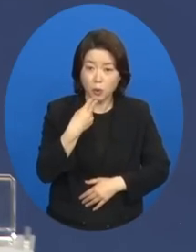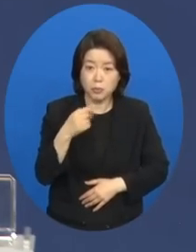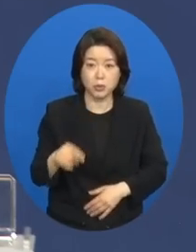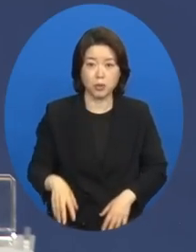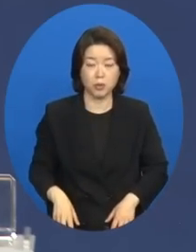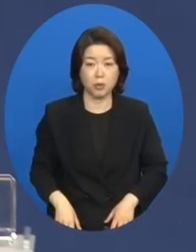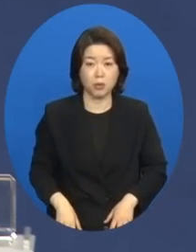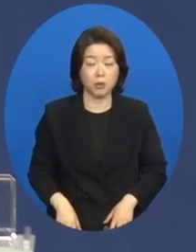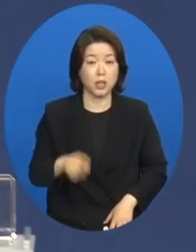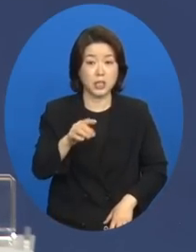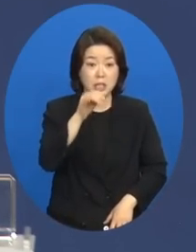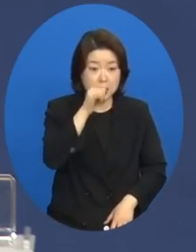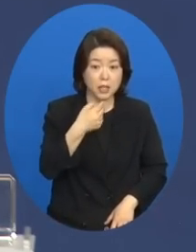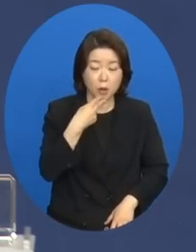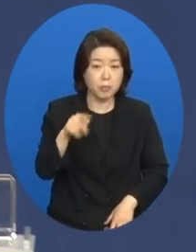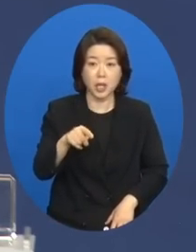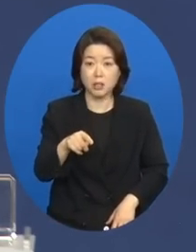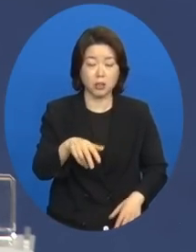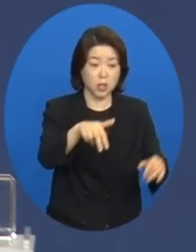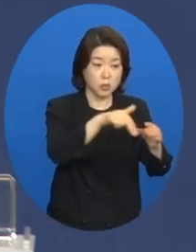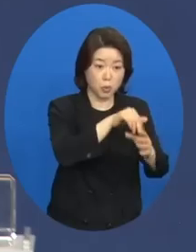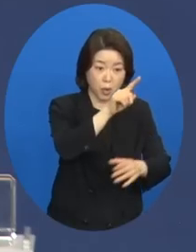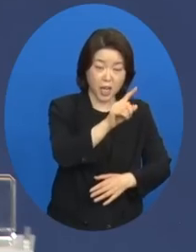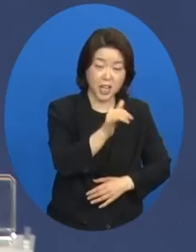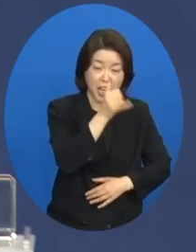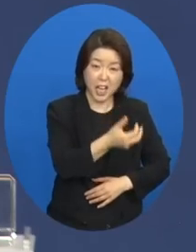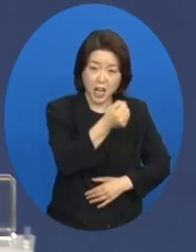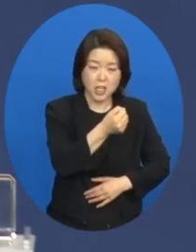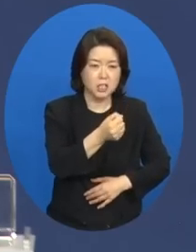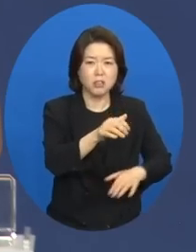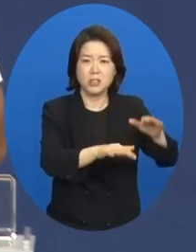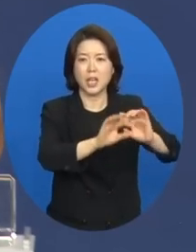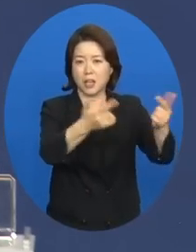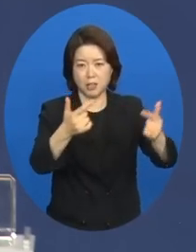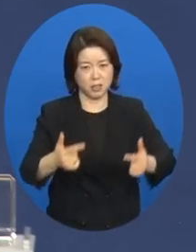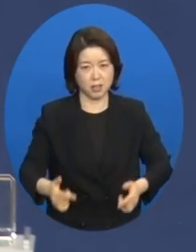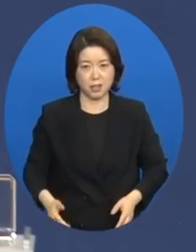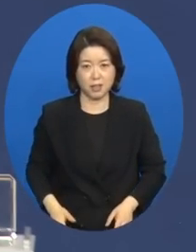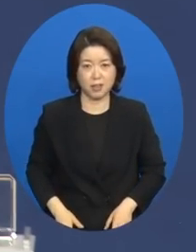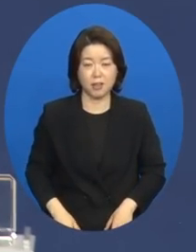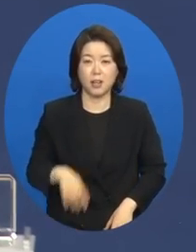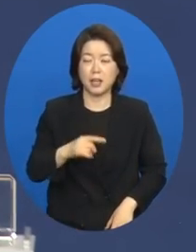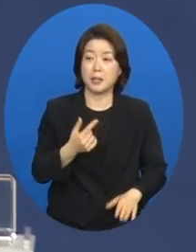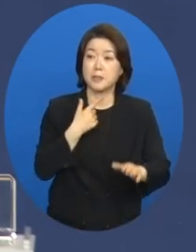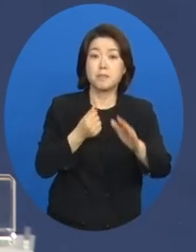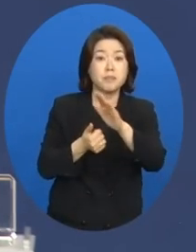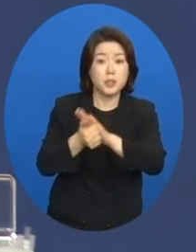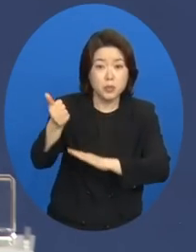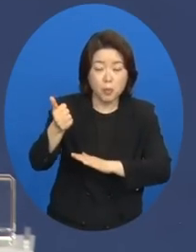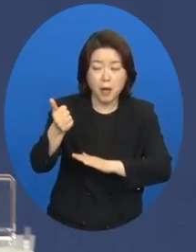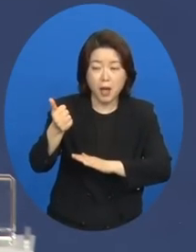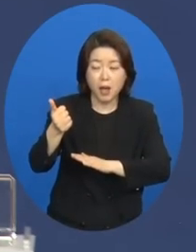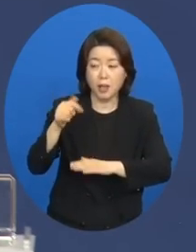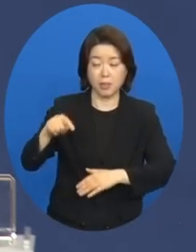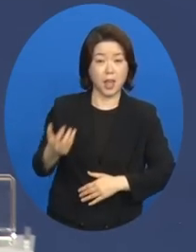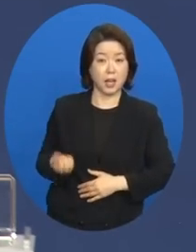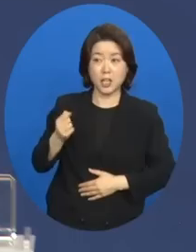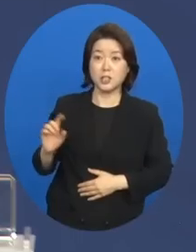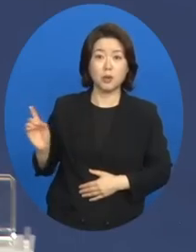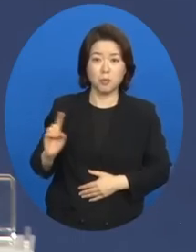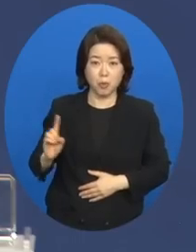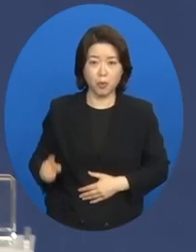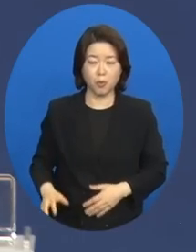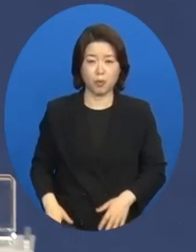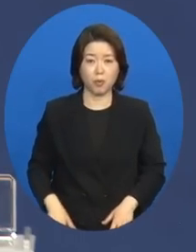없다는 얘기는 어디 종교 하나 가졌다 안 갔다 이런 말 아니에요. 거기다 소망은 무슨 소망이 있나. 우리